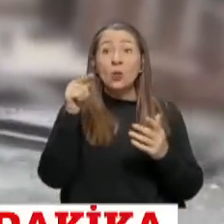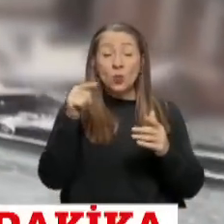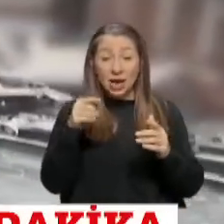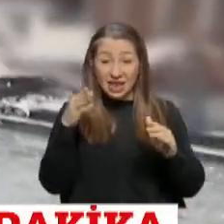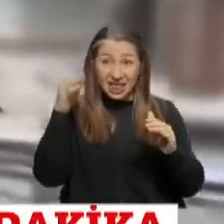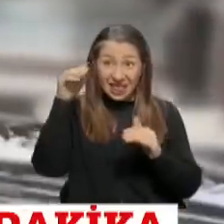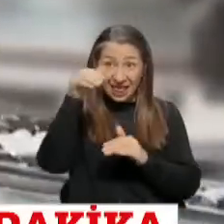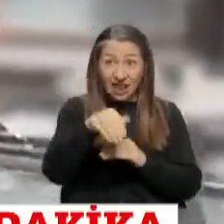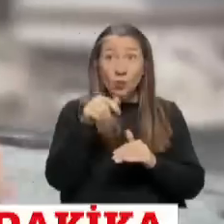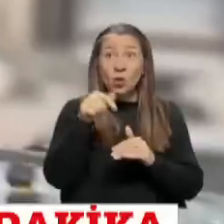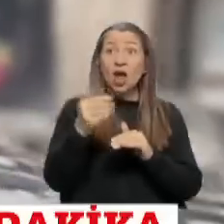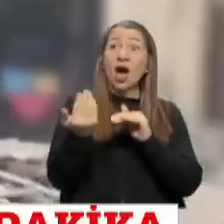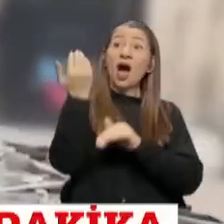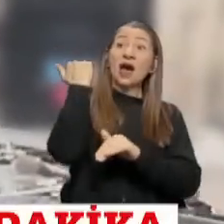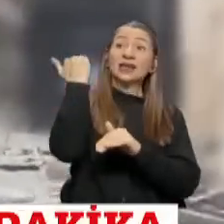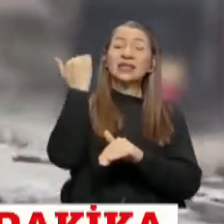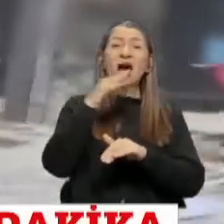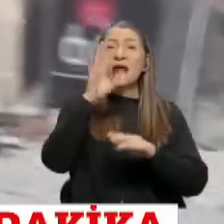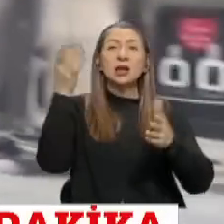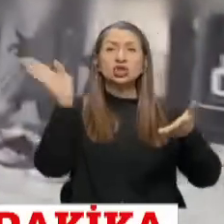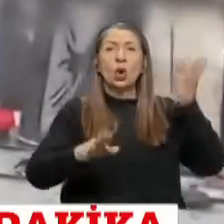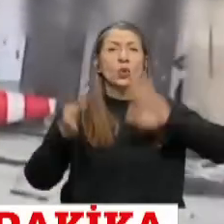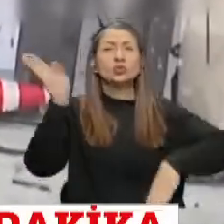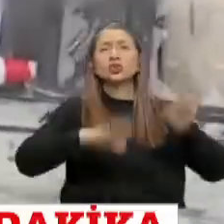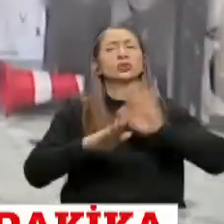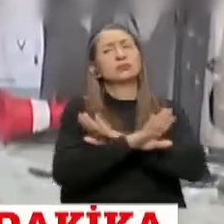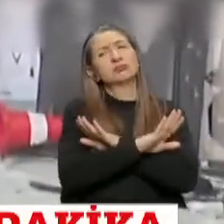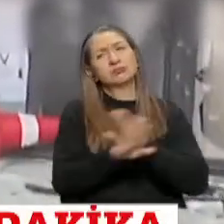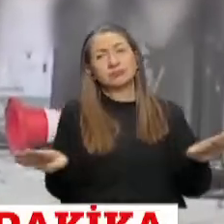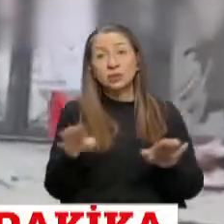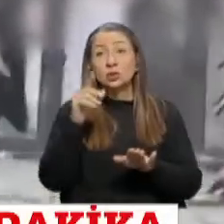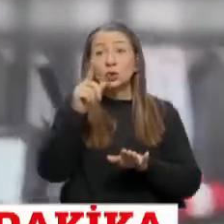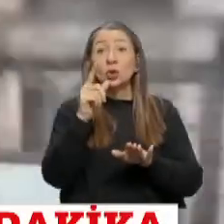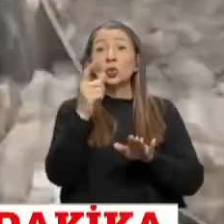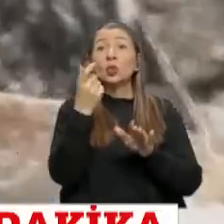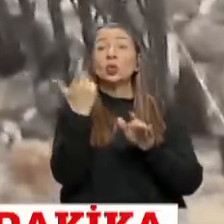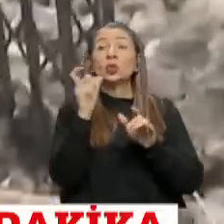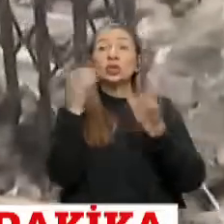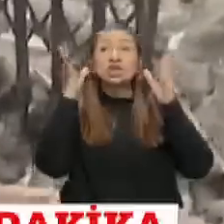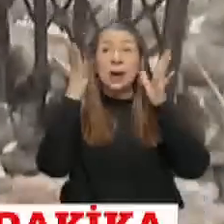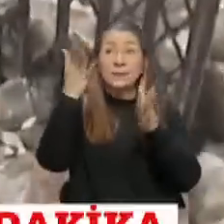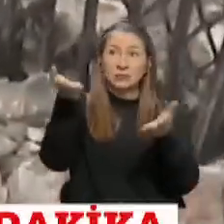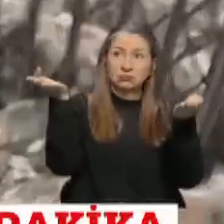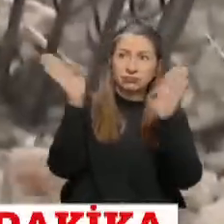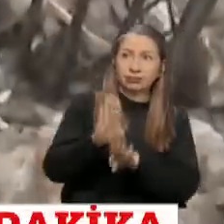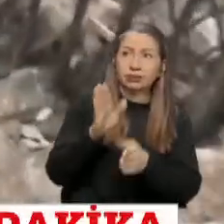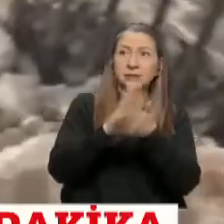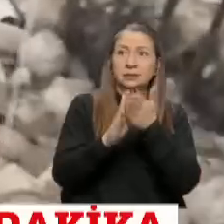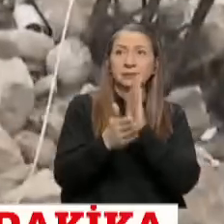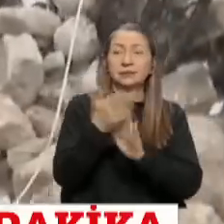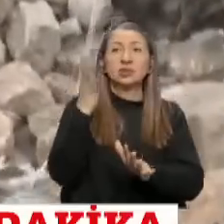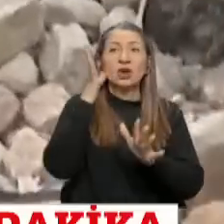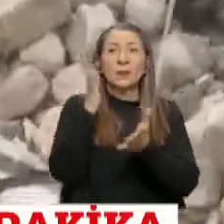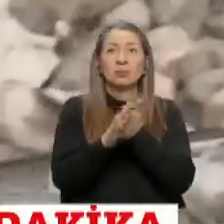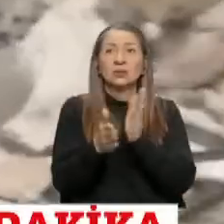noktaya gelene kadar buranın arkasında kalan her yer yerle bir olmuş durumda. Şurası Ulu Cami'ydi. Evet, Ulu Cami yok. Ulu